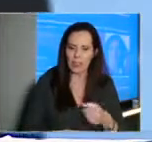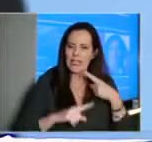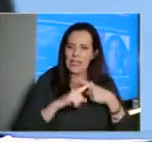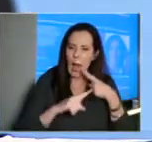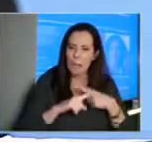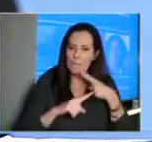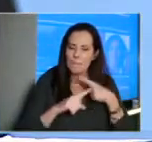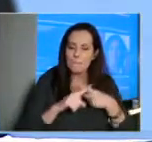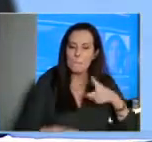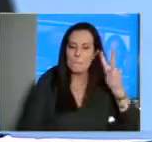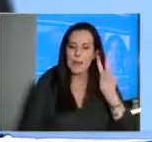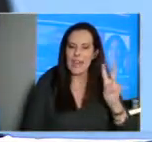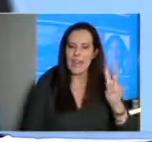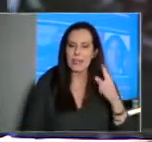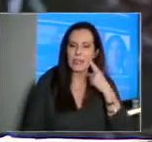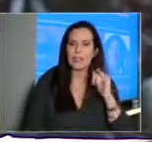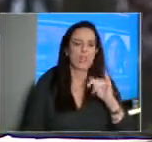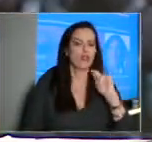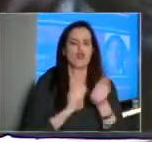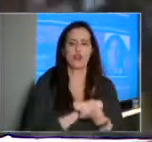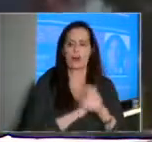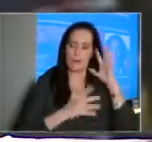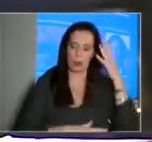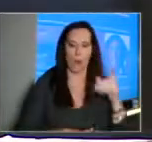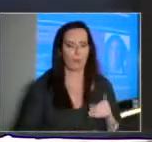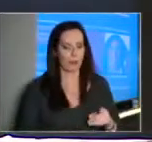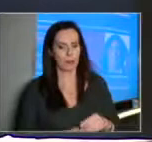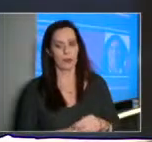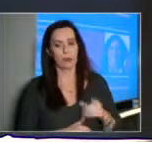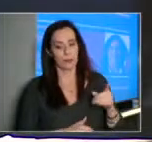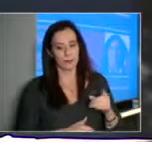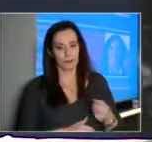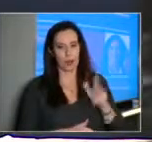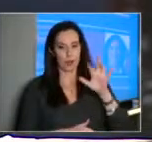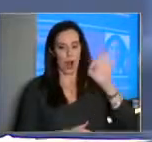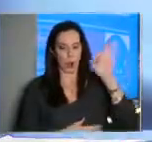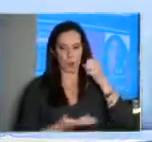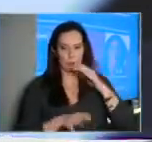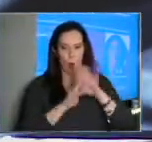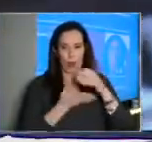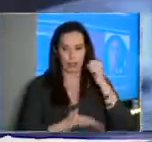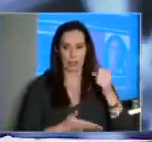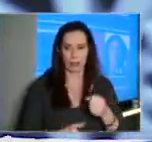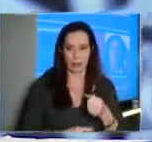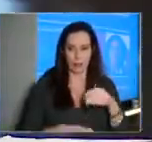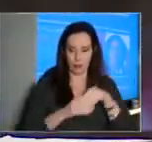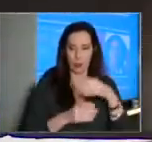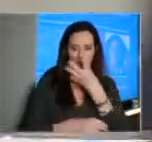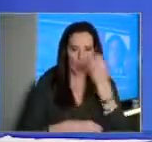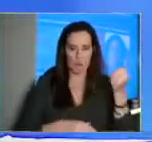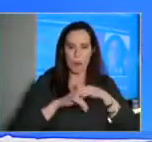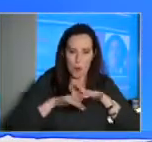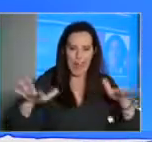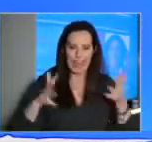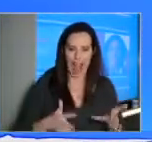את הסכום הזה, תכפיל אותו, תראה איזה שינוי מטורף. זה בערך 0.3% מהתקציב כולו. זה מתוך 400 מיליארד